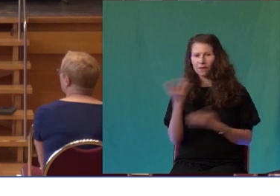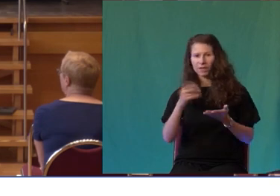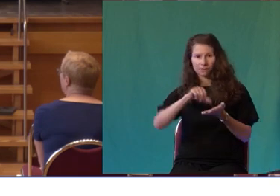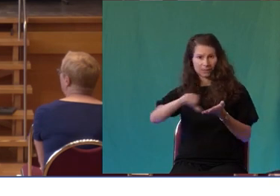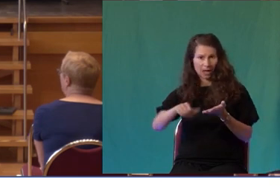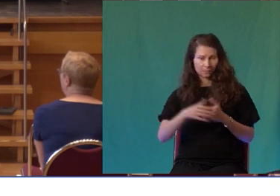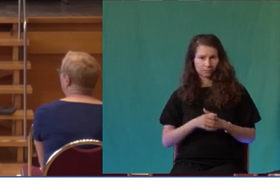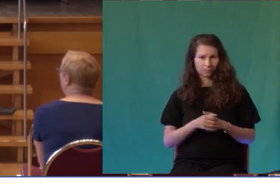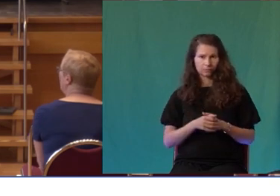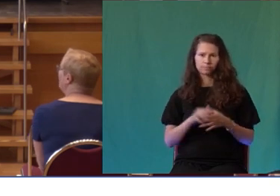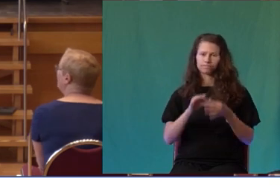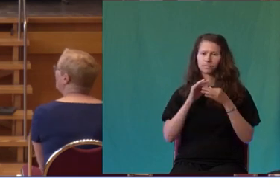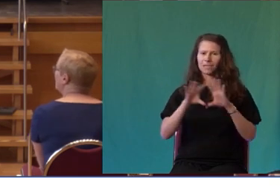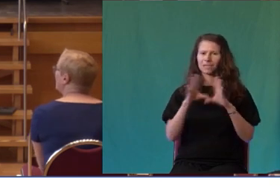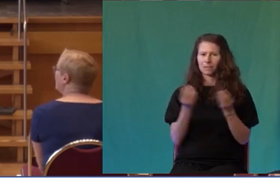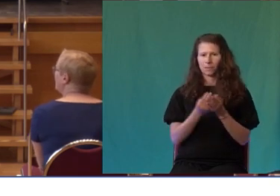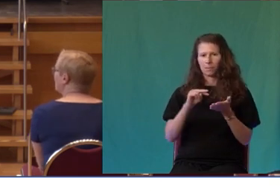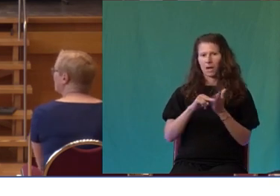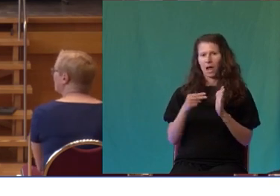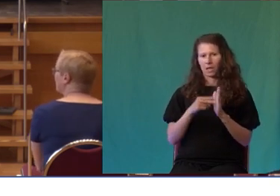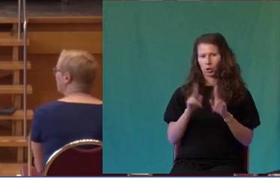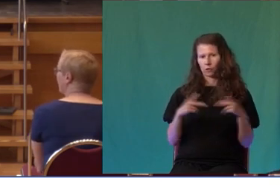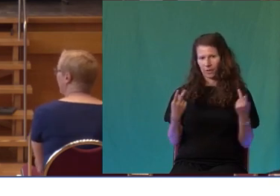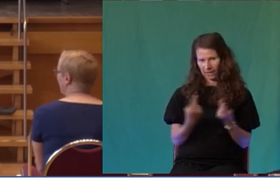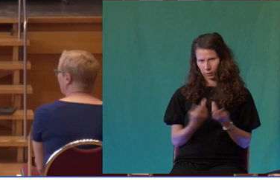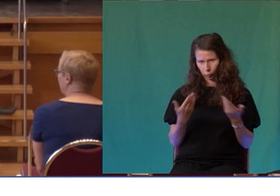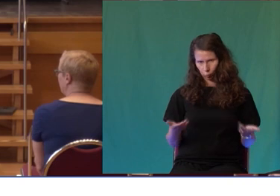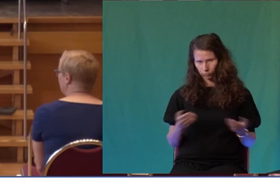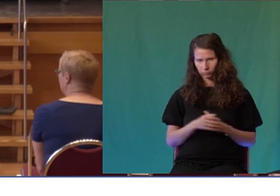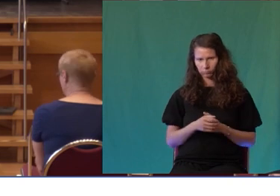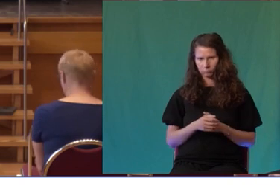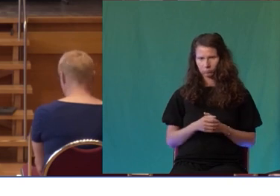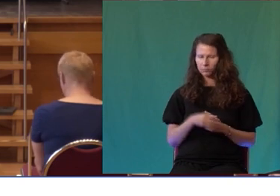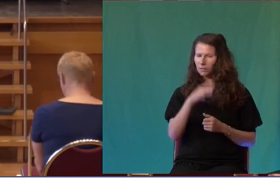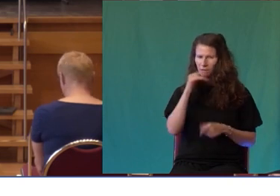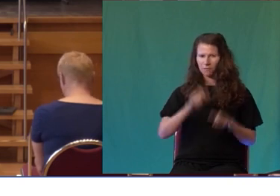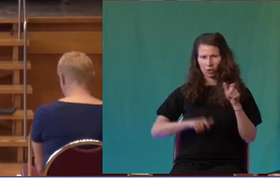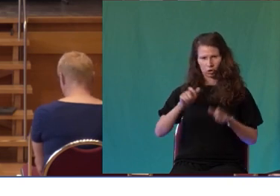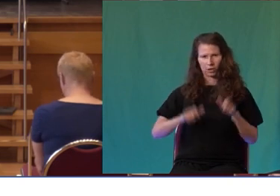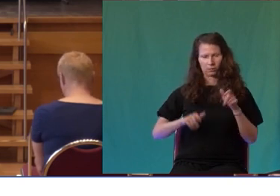in der gesamtplanen Konferenz bekommen dann viele verschiedene zusammen